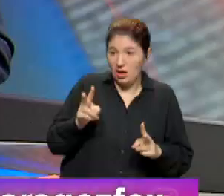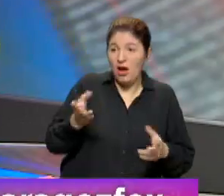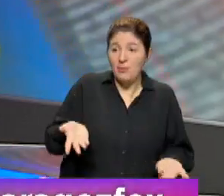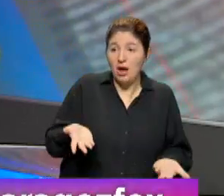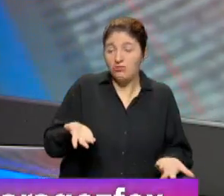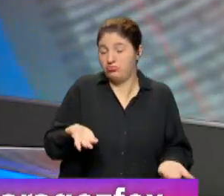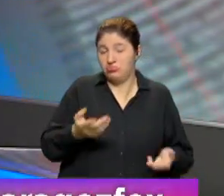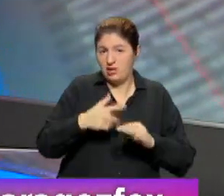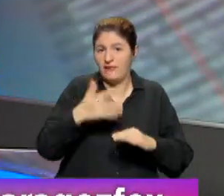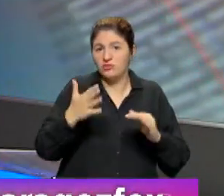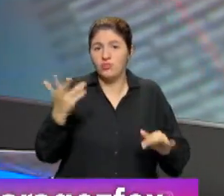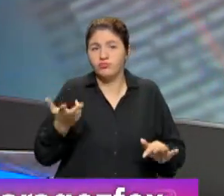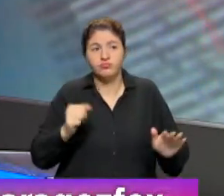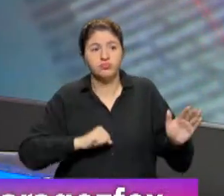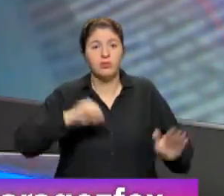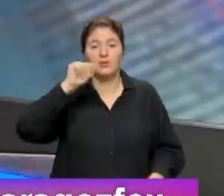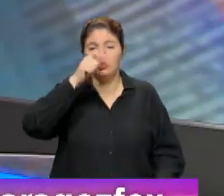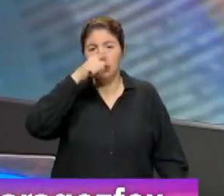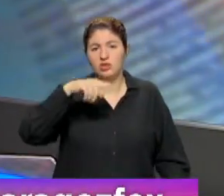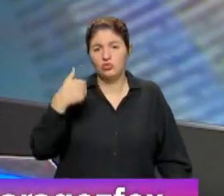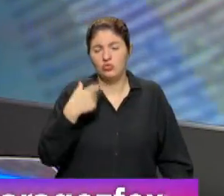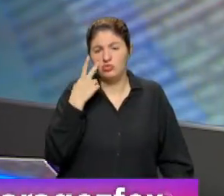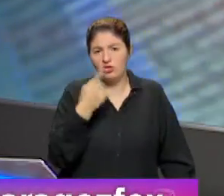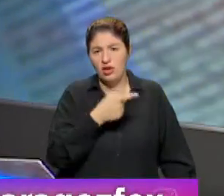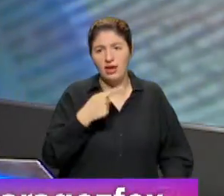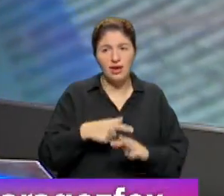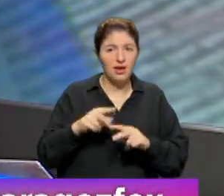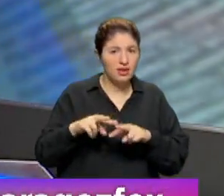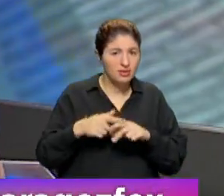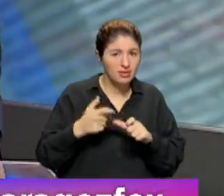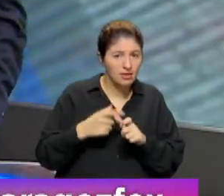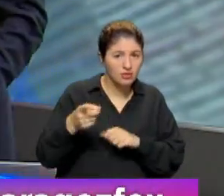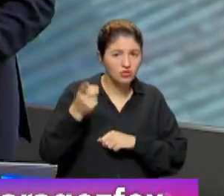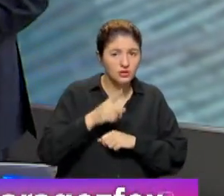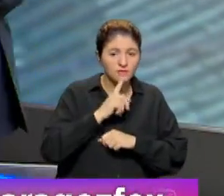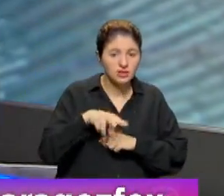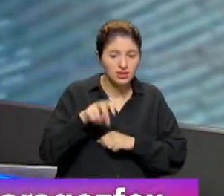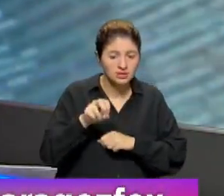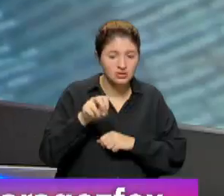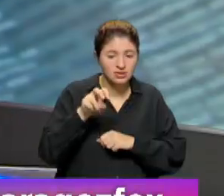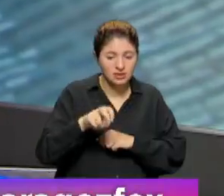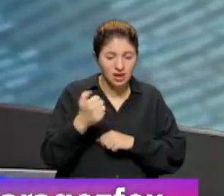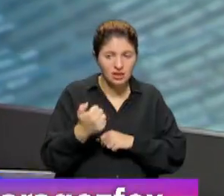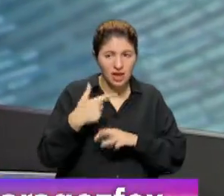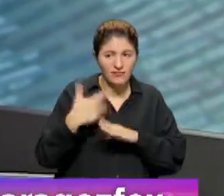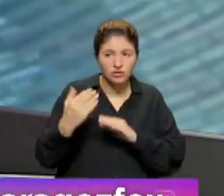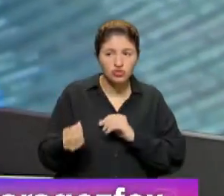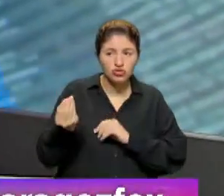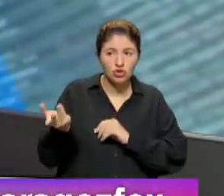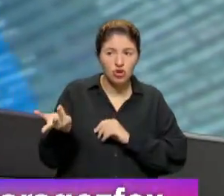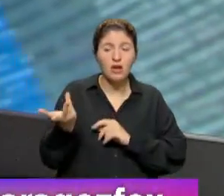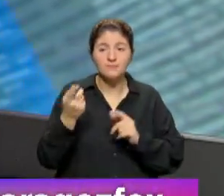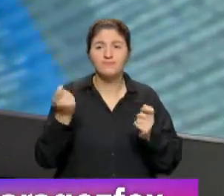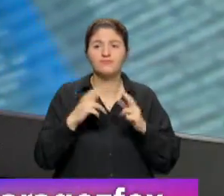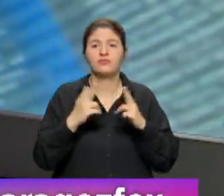ama enflasyon aldı başını gitti tüik'in verilerinde En Akta % 1186 lık bir enflasyon verisi iş